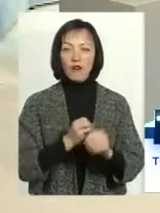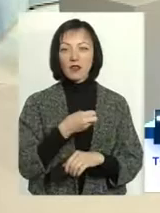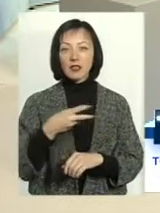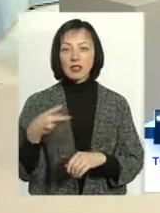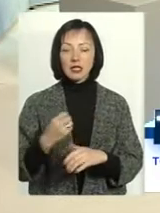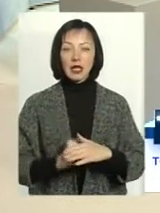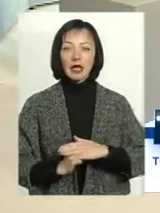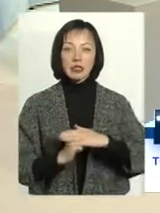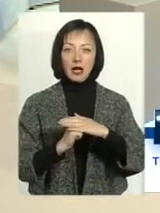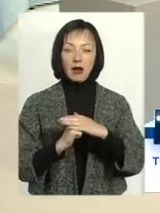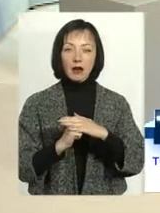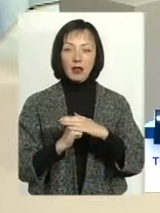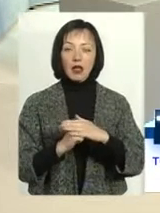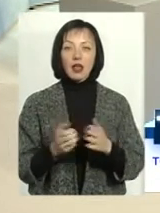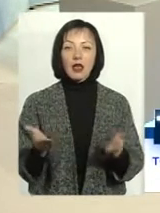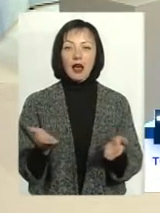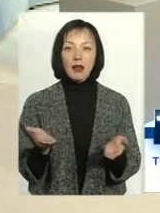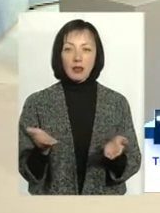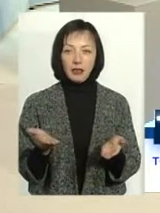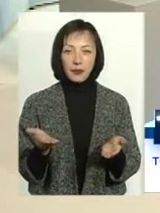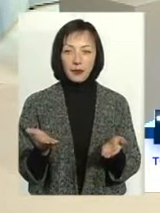професійний кістяк фахівців, які,